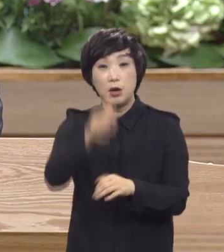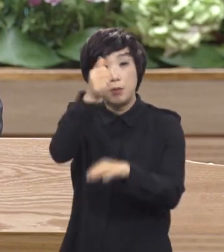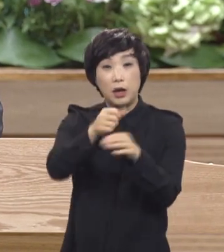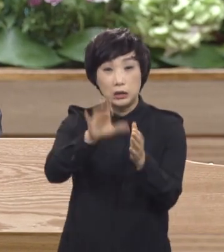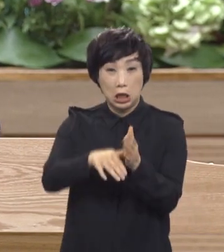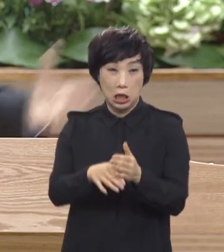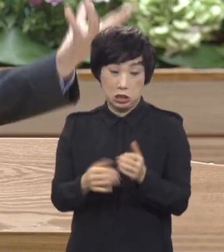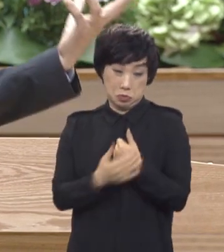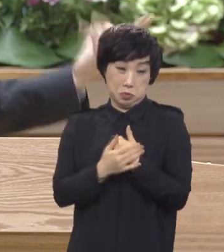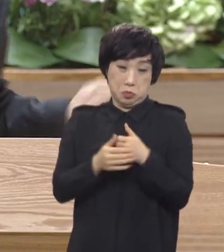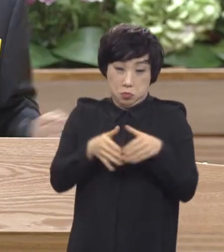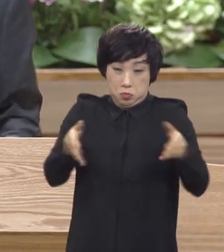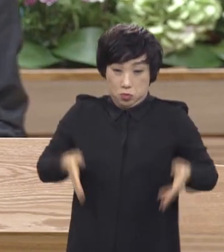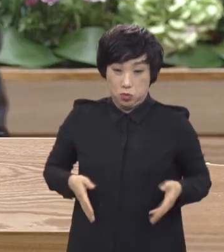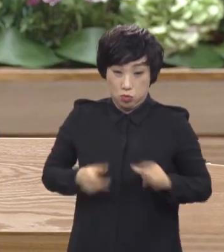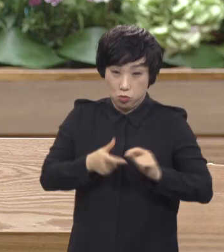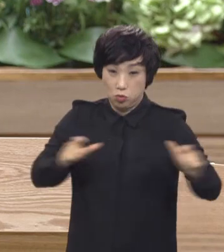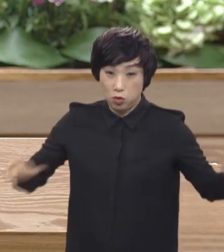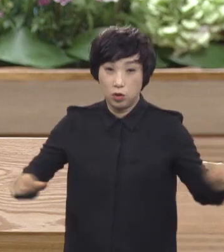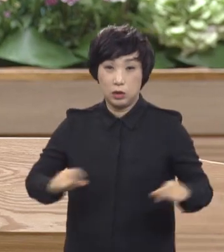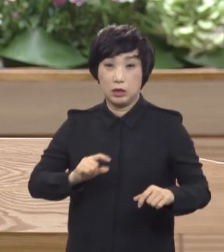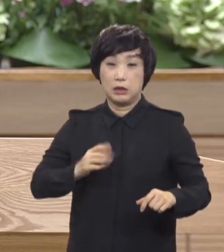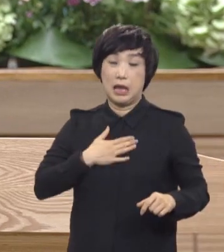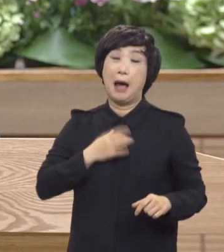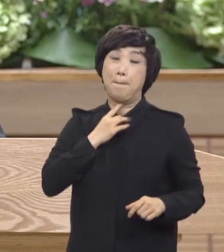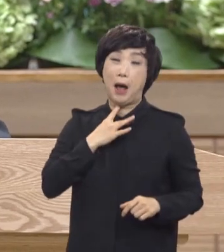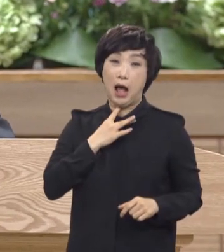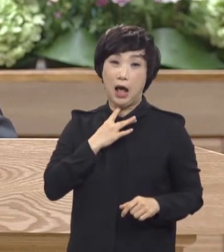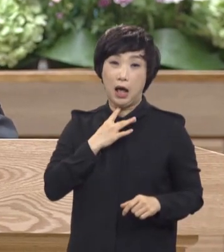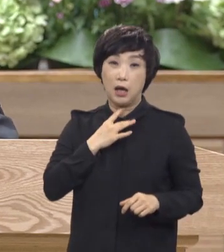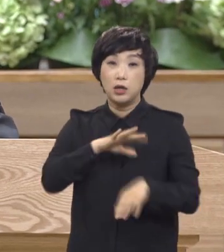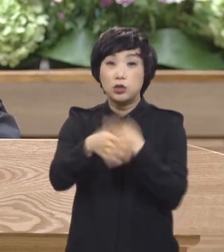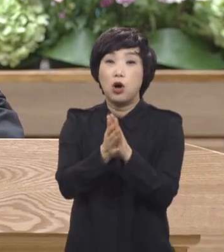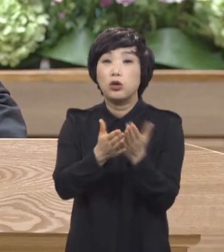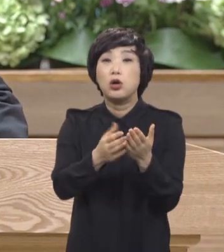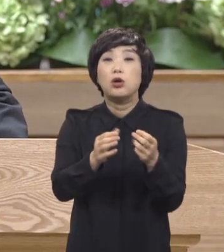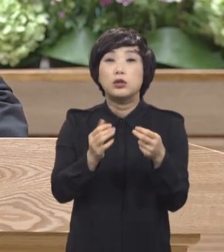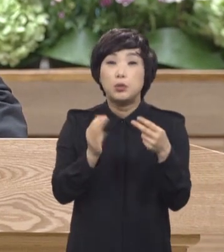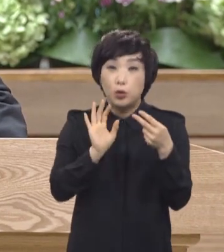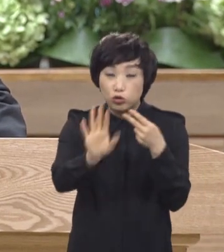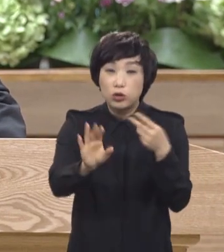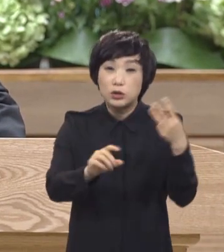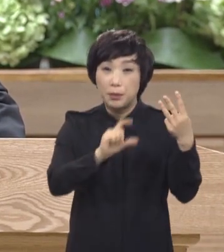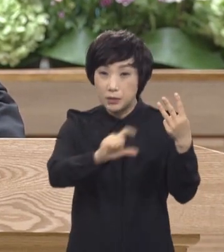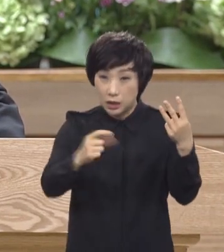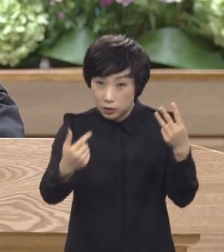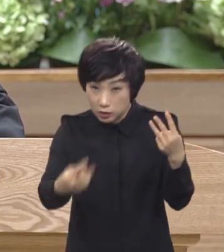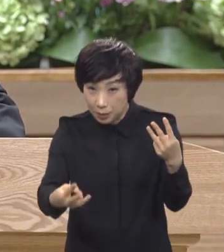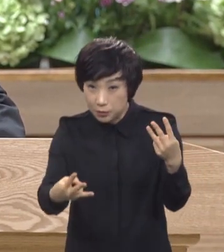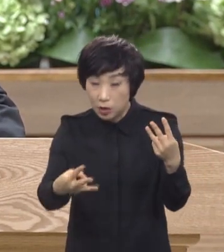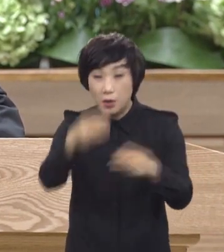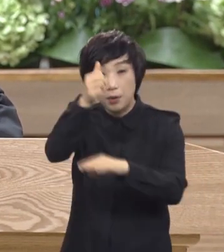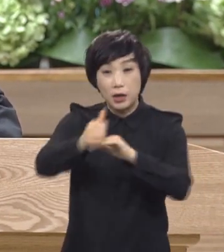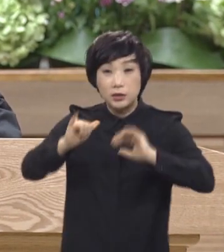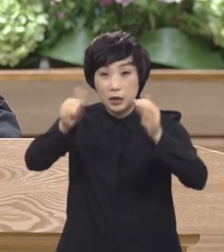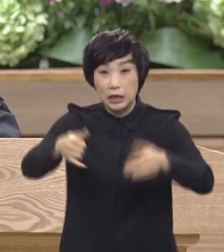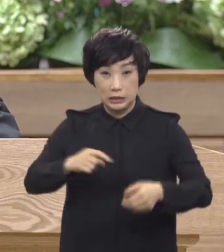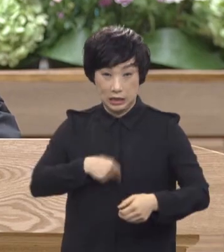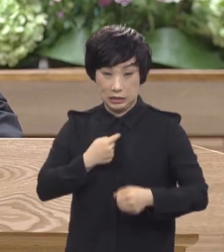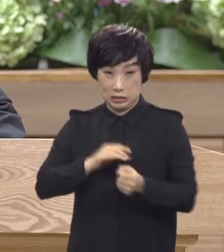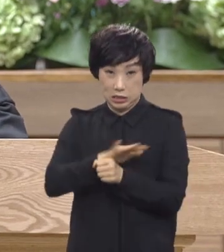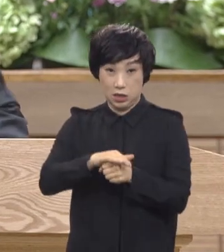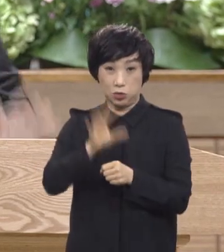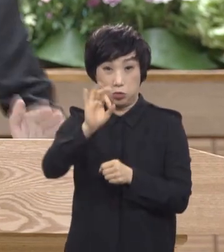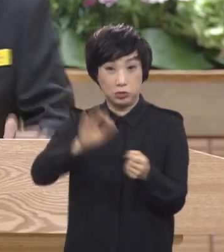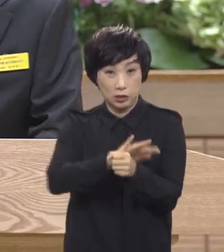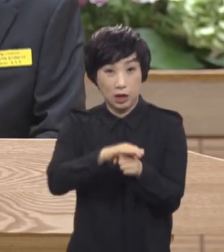평창해서 자기밖에 모른다고 뒤무대 후서 3장 3절에도 말세에는 자기를 사랑하고 돈을 사랑한다고